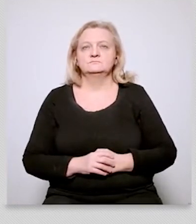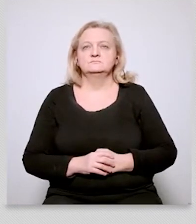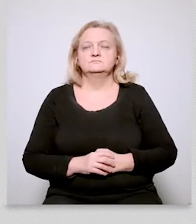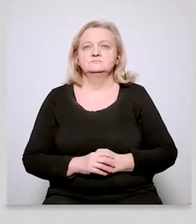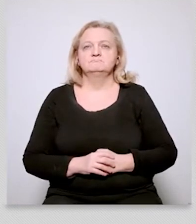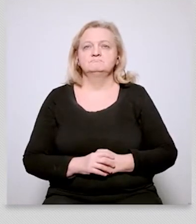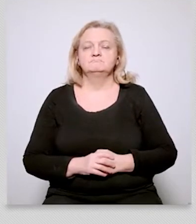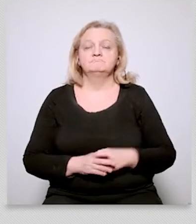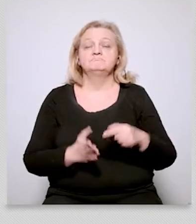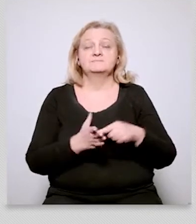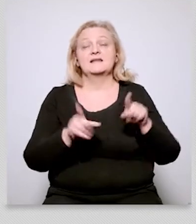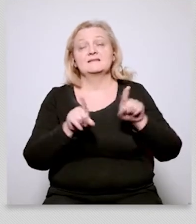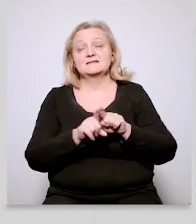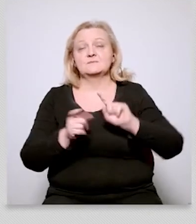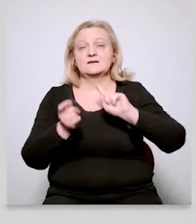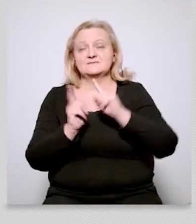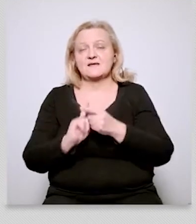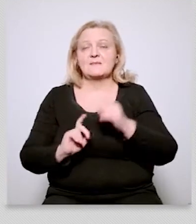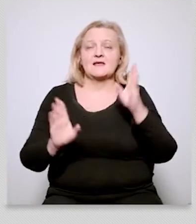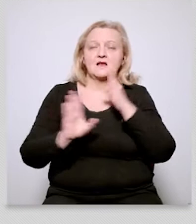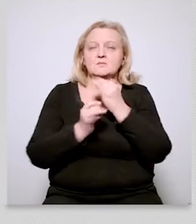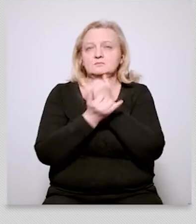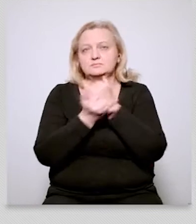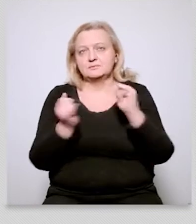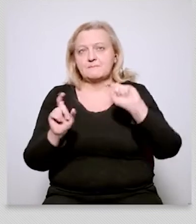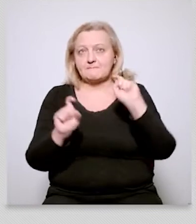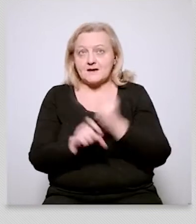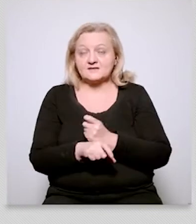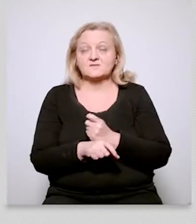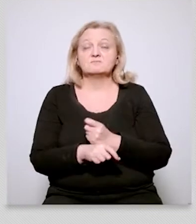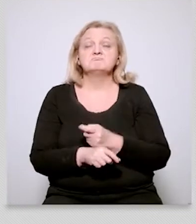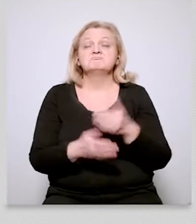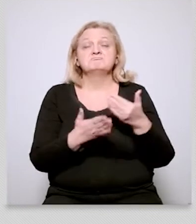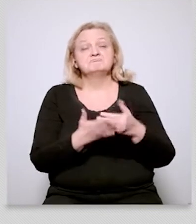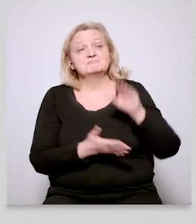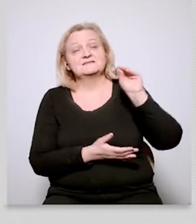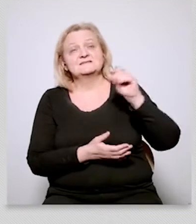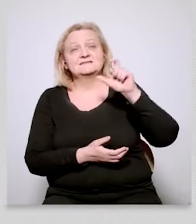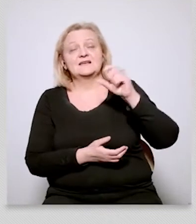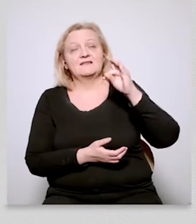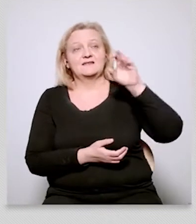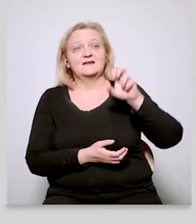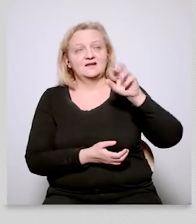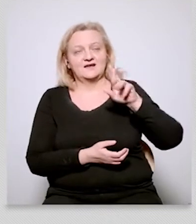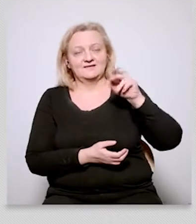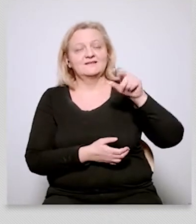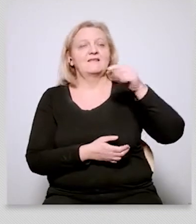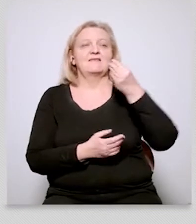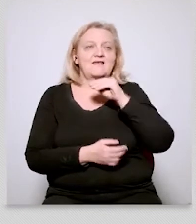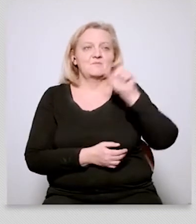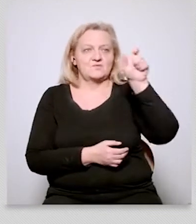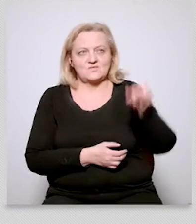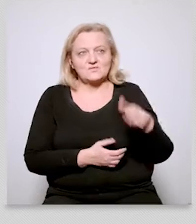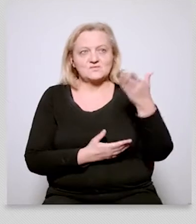i zmian klimatycznych w wielu różnych krajach i dlatego to Katrin myślę jest najodpowiedniejszą osobą,